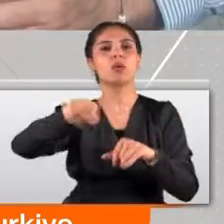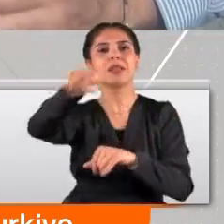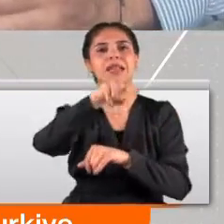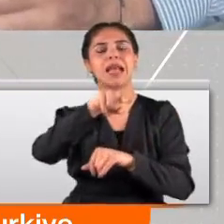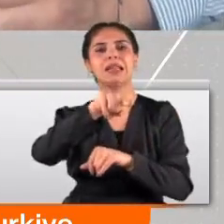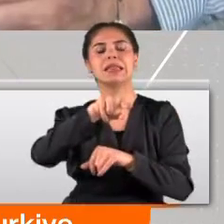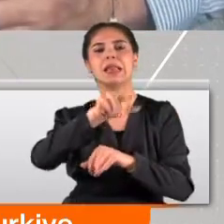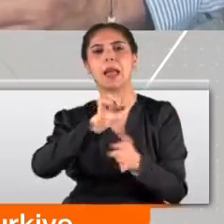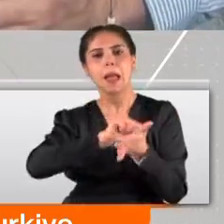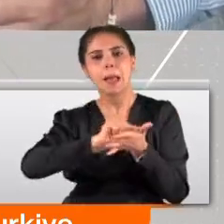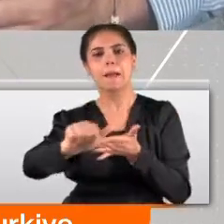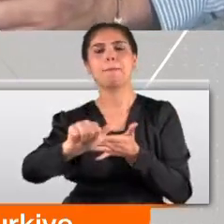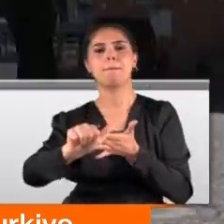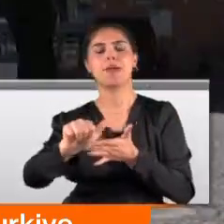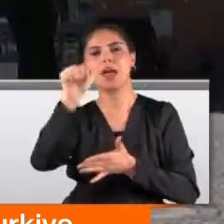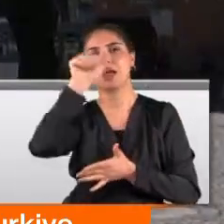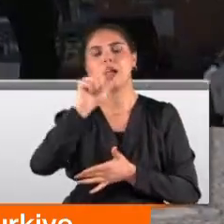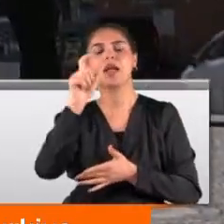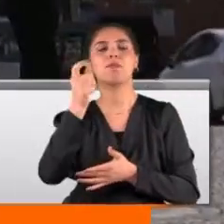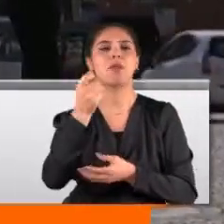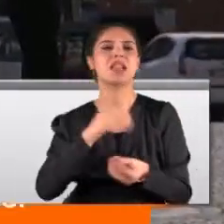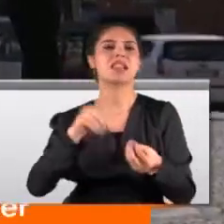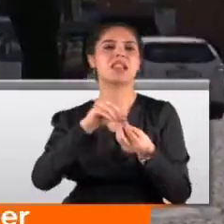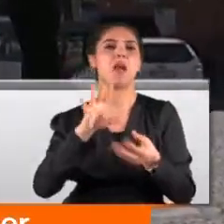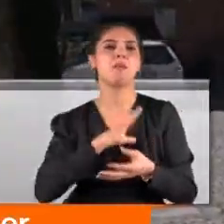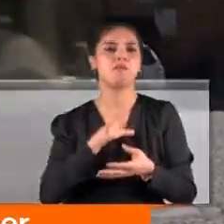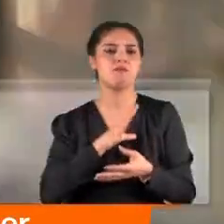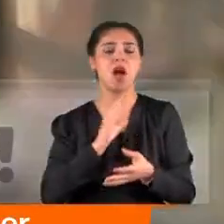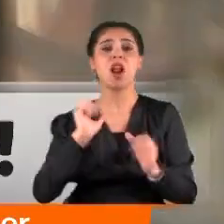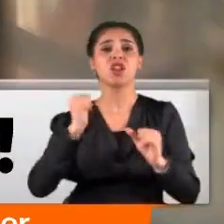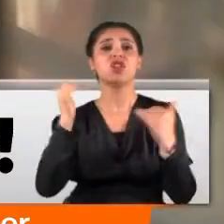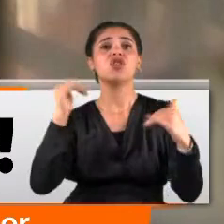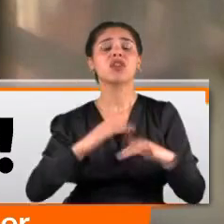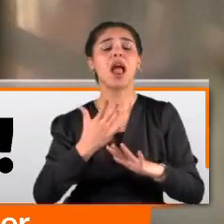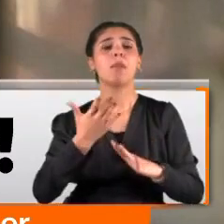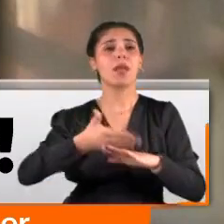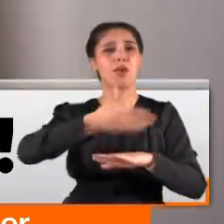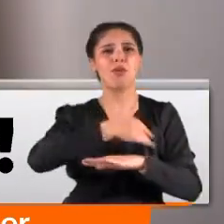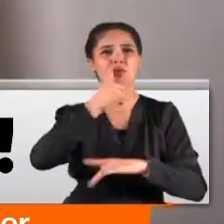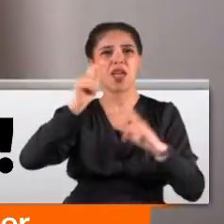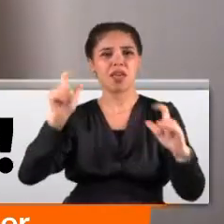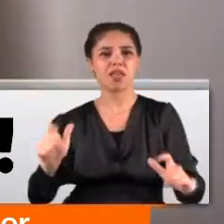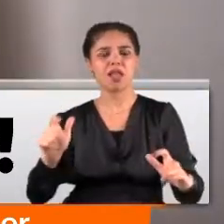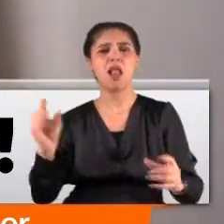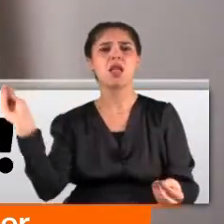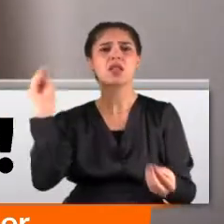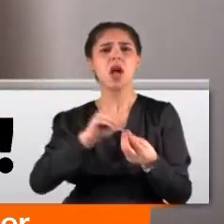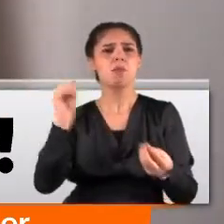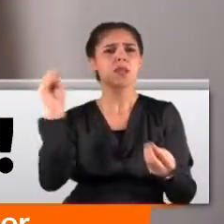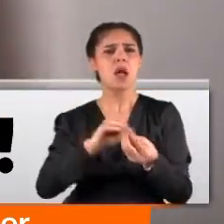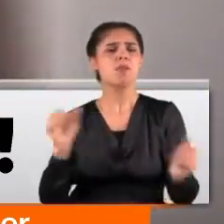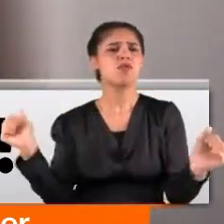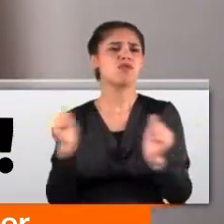fiyatları günden güne artmaya devam ediyor. Burası İtalya. Daha kış gelmedi ama zamlar yağmur gibi yağdı.